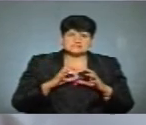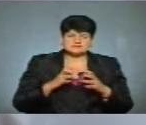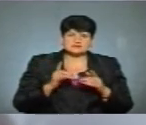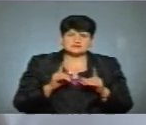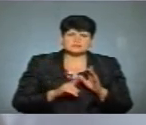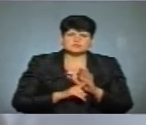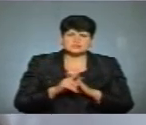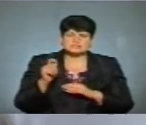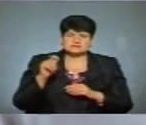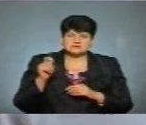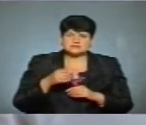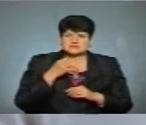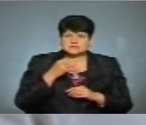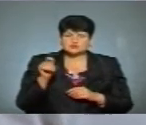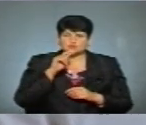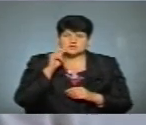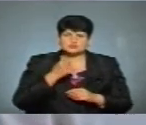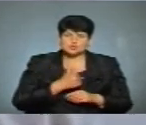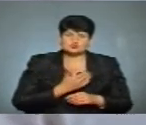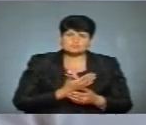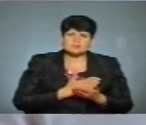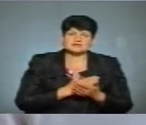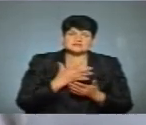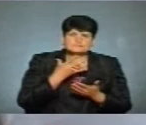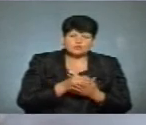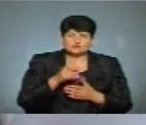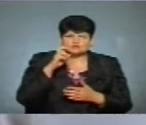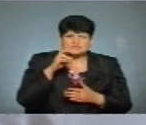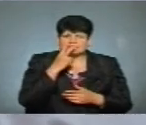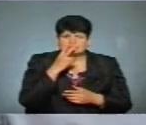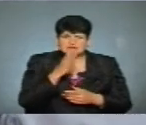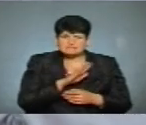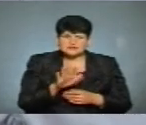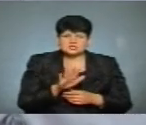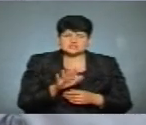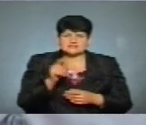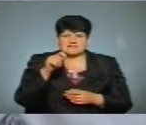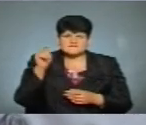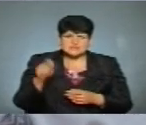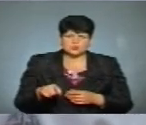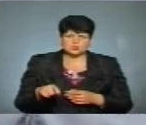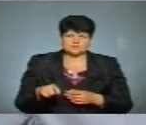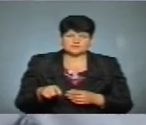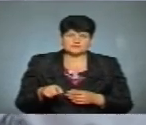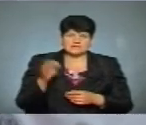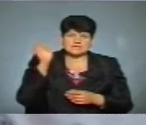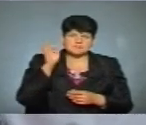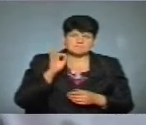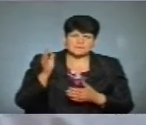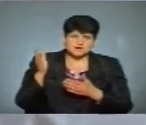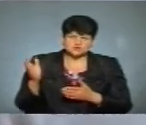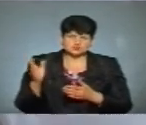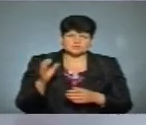почалася війна, заявили, що українці хочуть мати свою державу, не дивлячись на агресію і на війну між нацистською